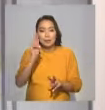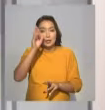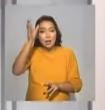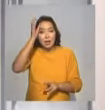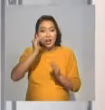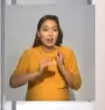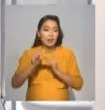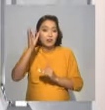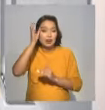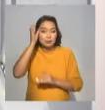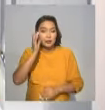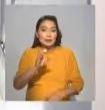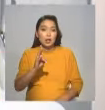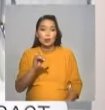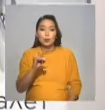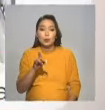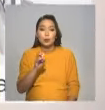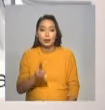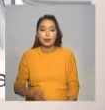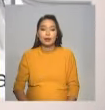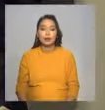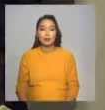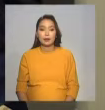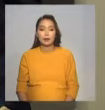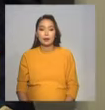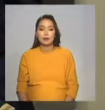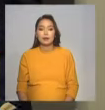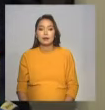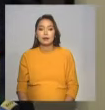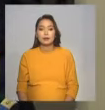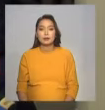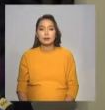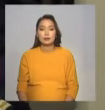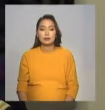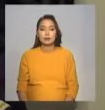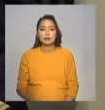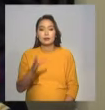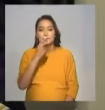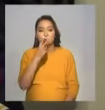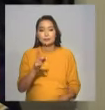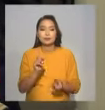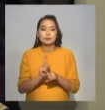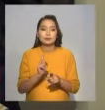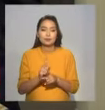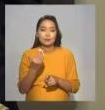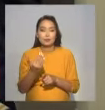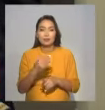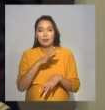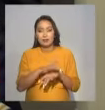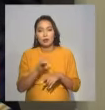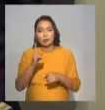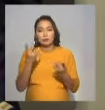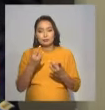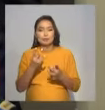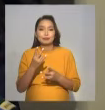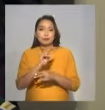образования. Саясат Нурбек. Мы проанализировали и поняли, что большую перспективу имеет практика реконструкции уже